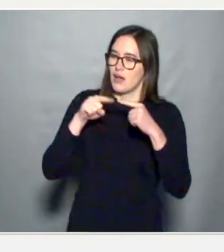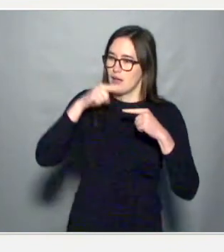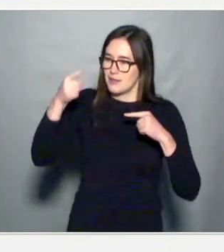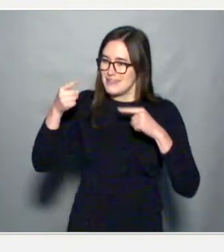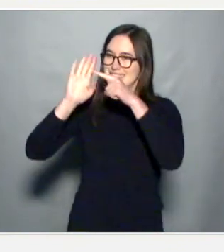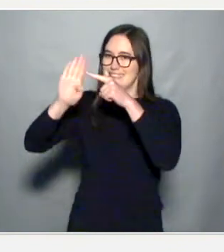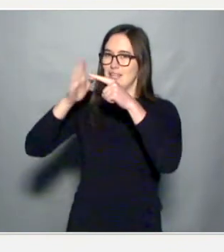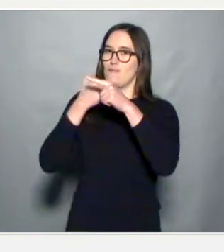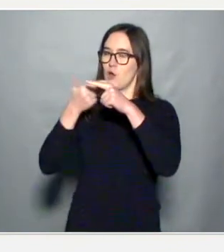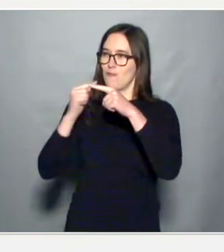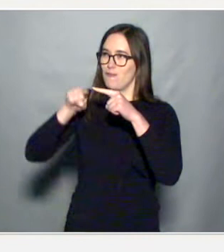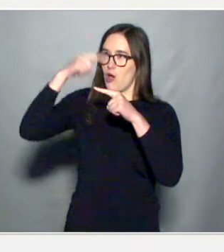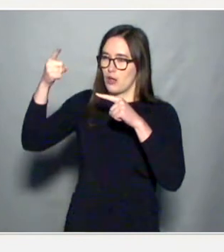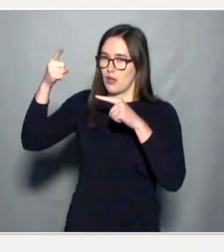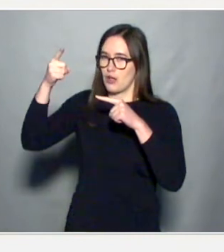farfars